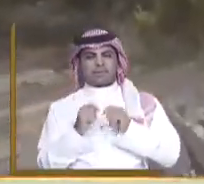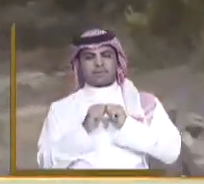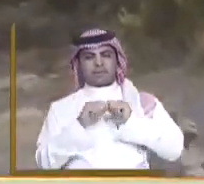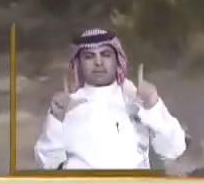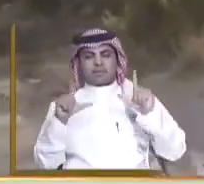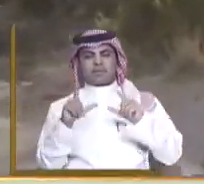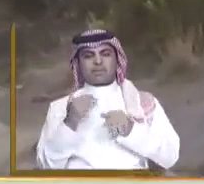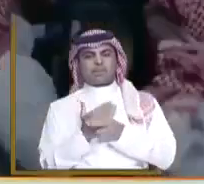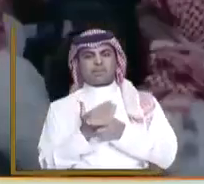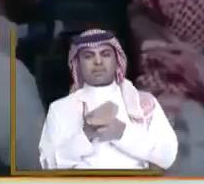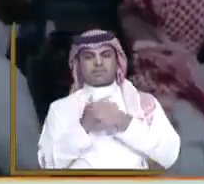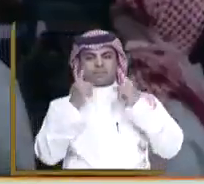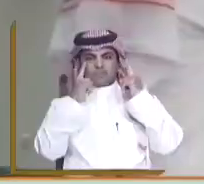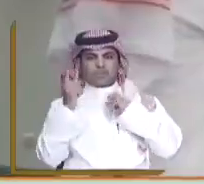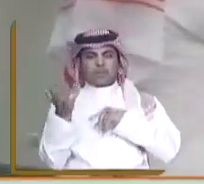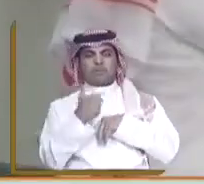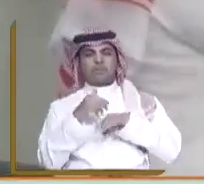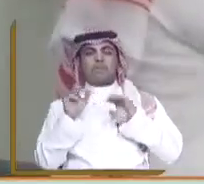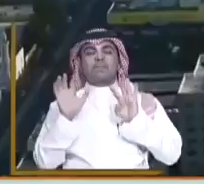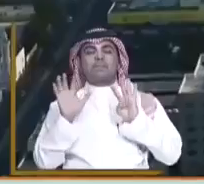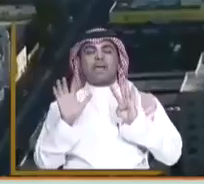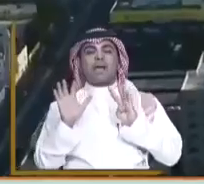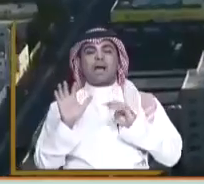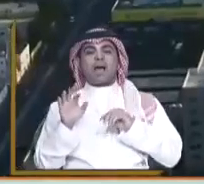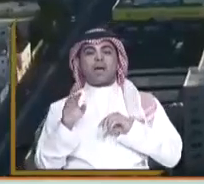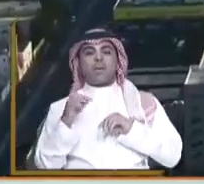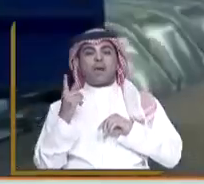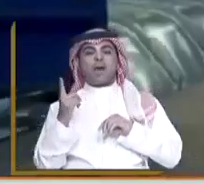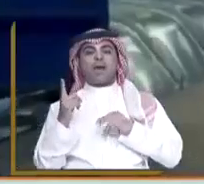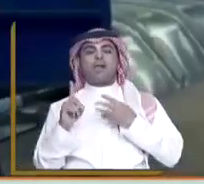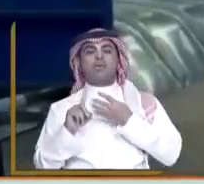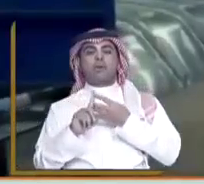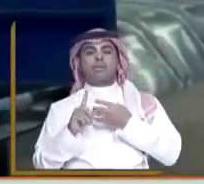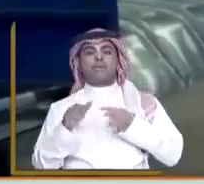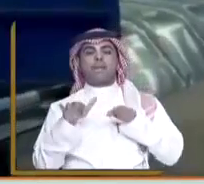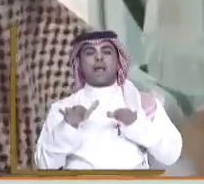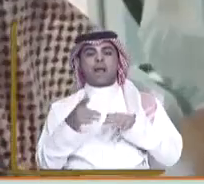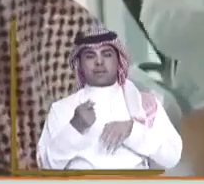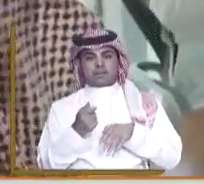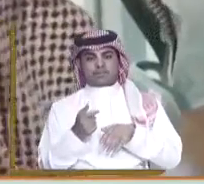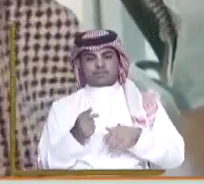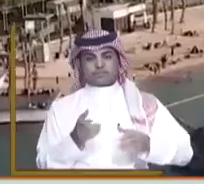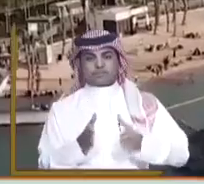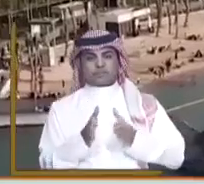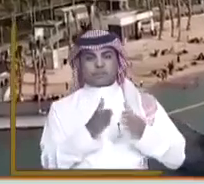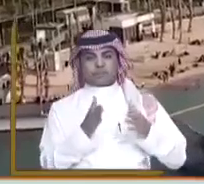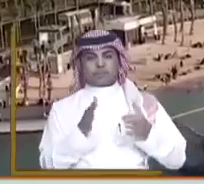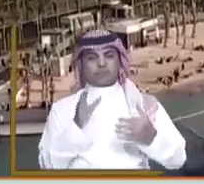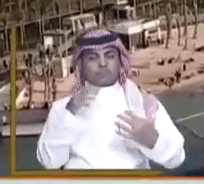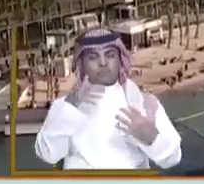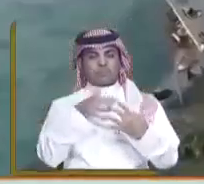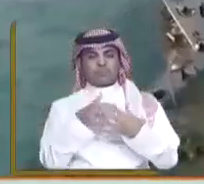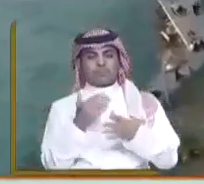الوطنيه تقدر ب 941 مليار دولار عوامل عديده اسهمت بشكل كبير